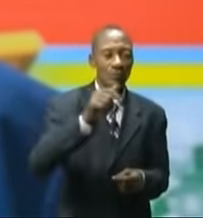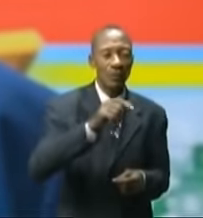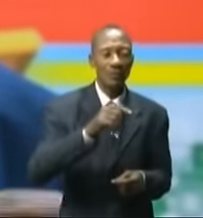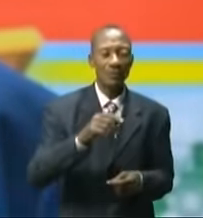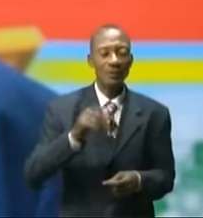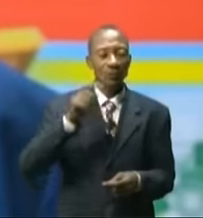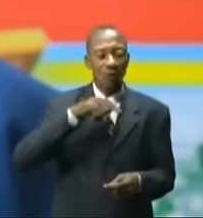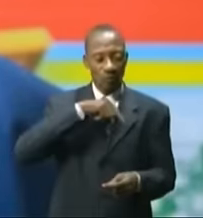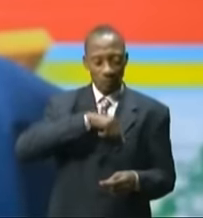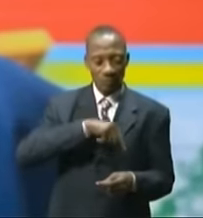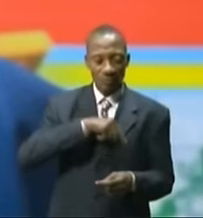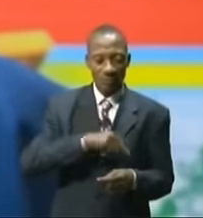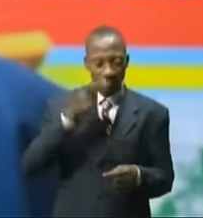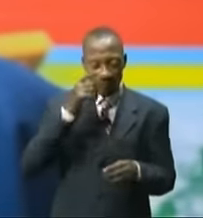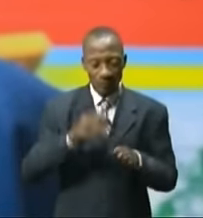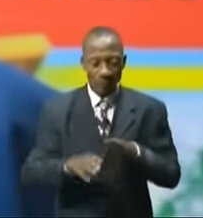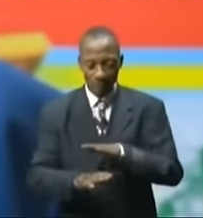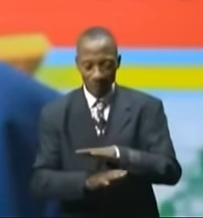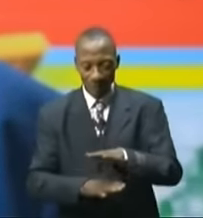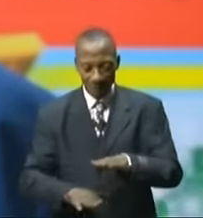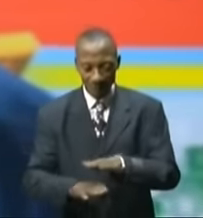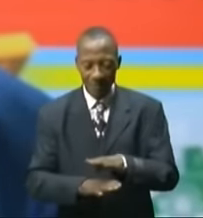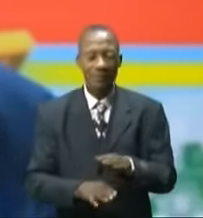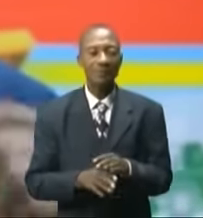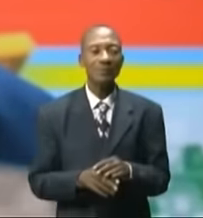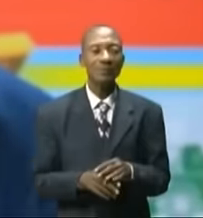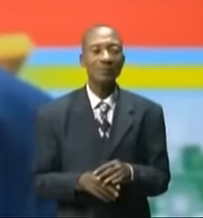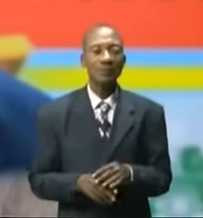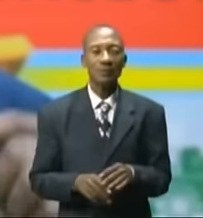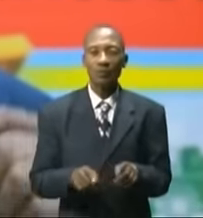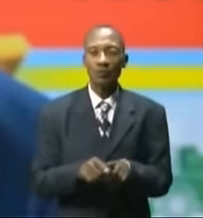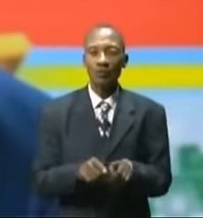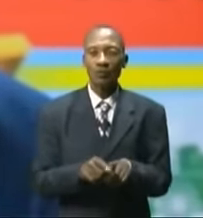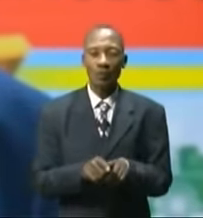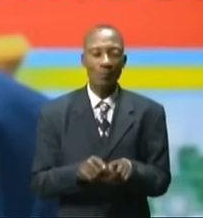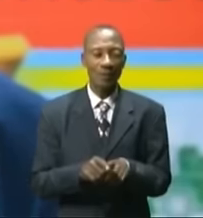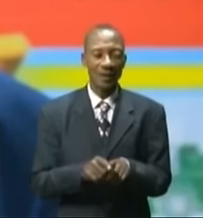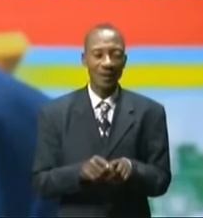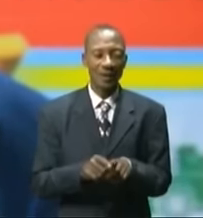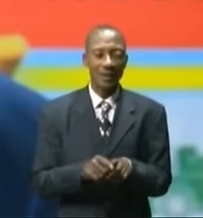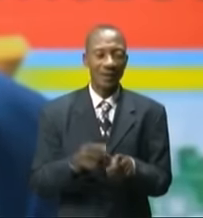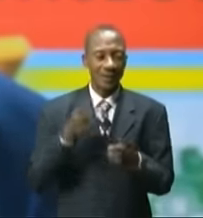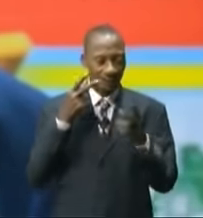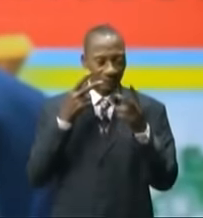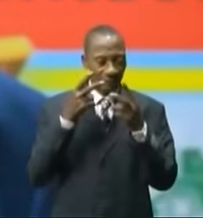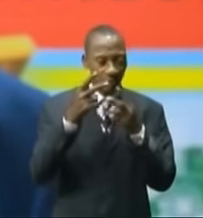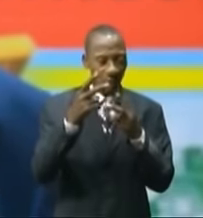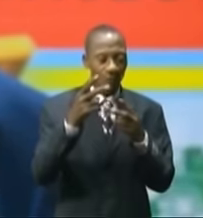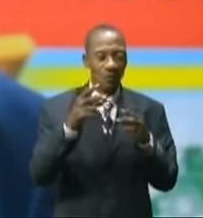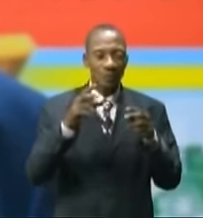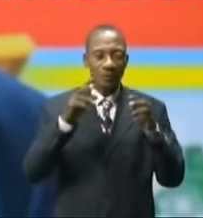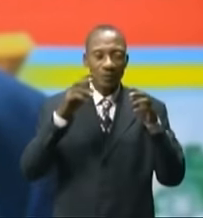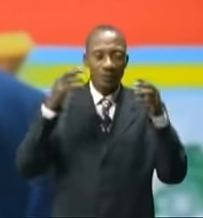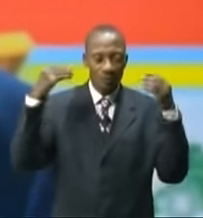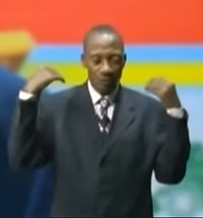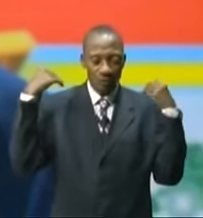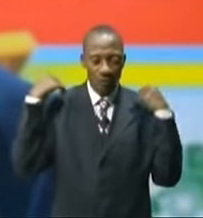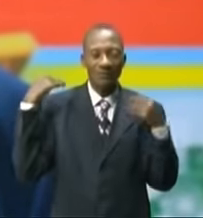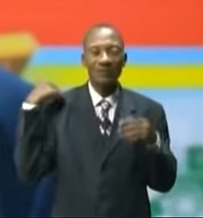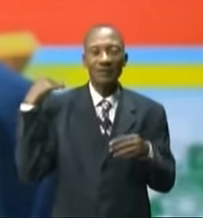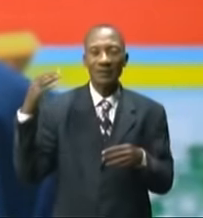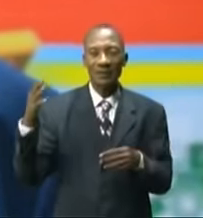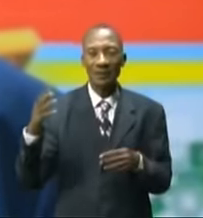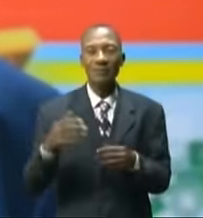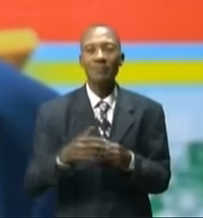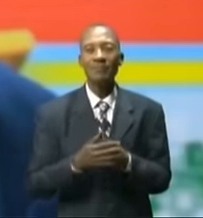développement, la base de l'industrialisation, comme l'a souhaité le chef de l'État, c'est la la formation, l'éducation, le système